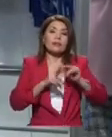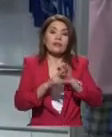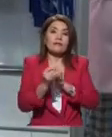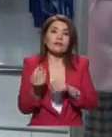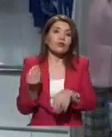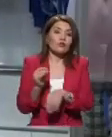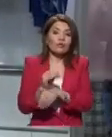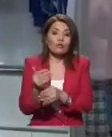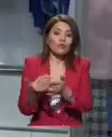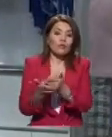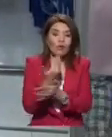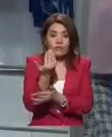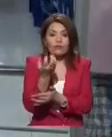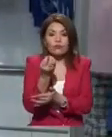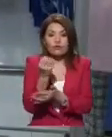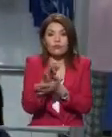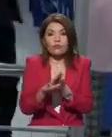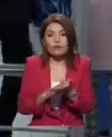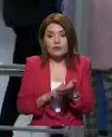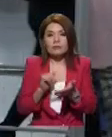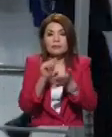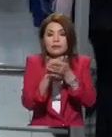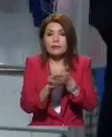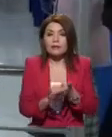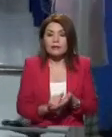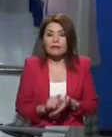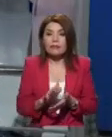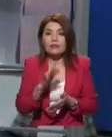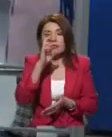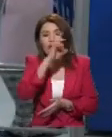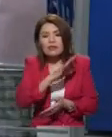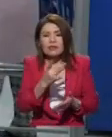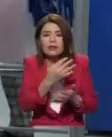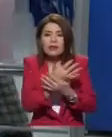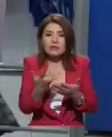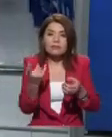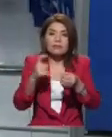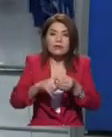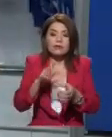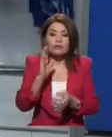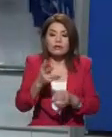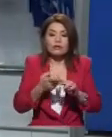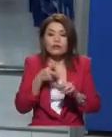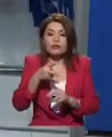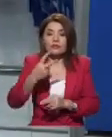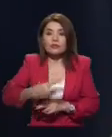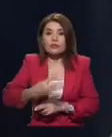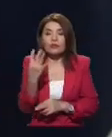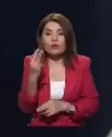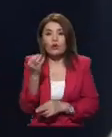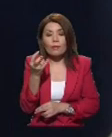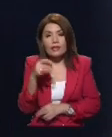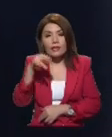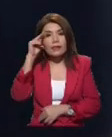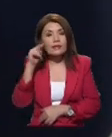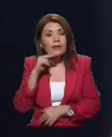добавлять новые. Мұнымен тоқтамай жобаға жаңа функциялармен басқа елдерді қосуды жоспарлап жатырмыз. 2024 жылы біз Ұлыбритания, Қытай,